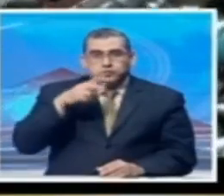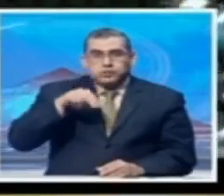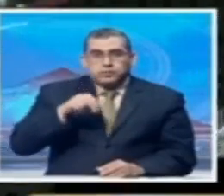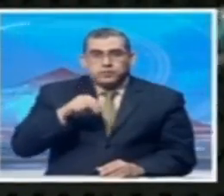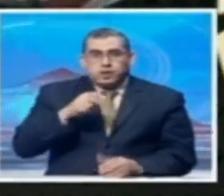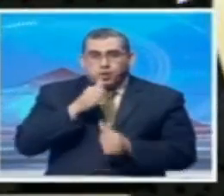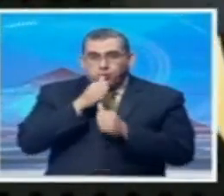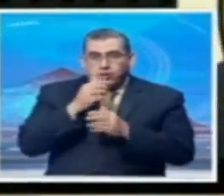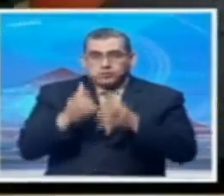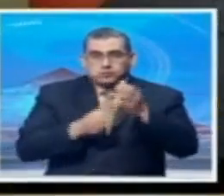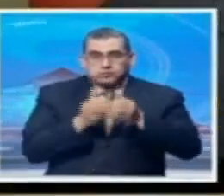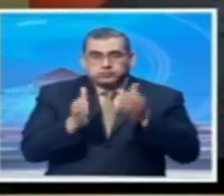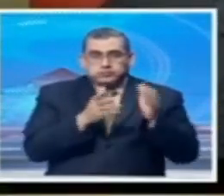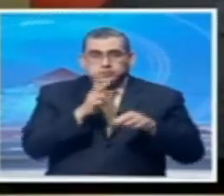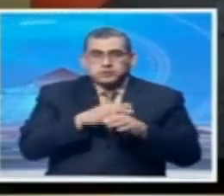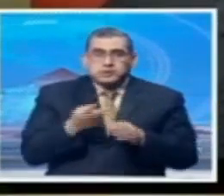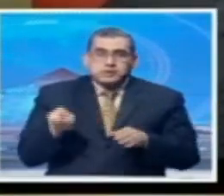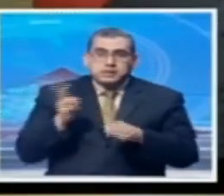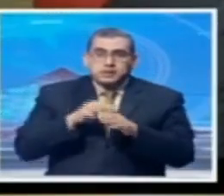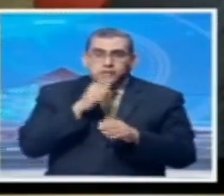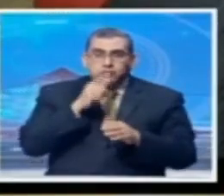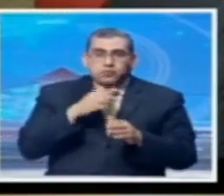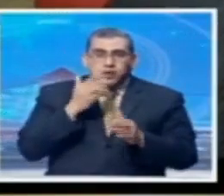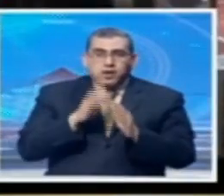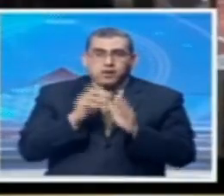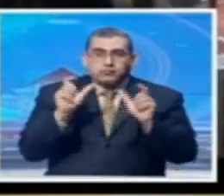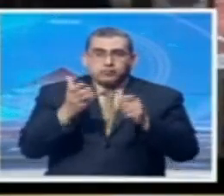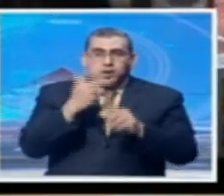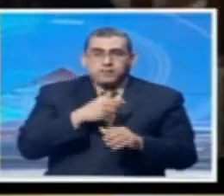8182 أرجيلة، إضافة إلى غلق